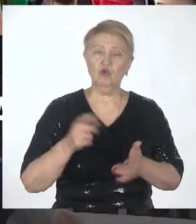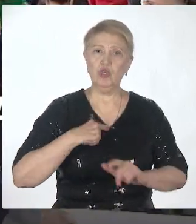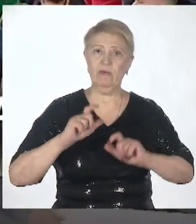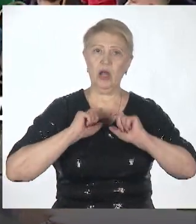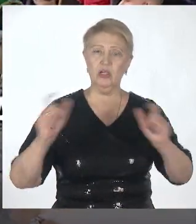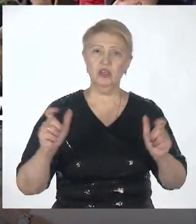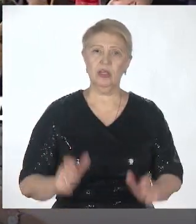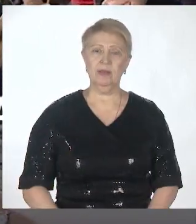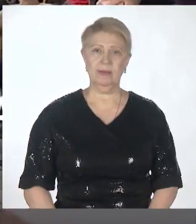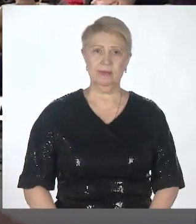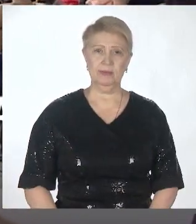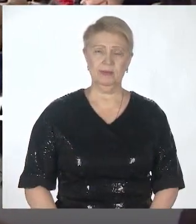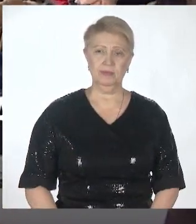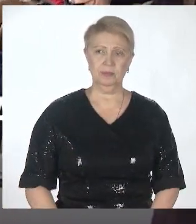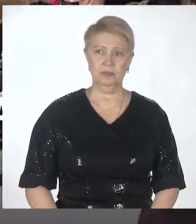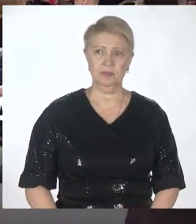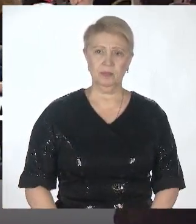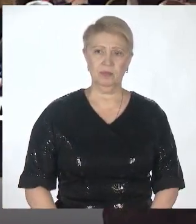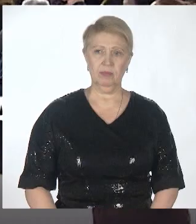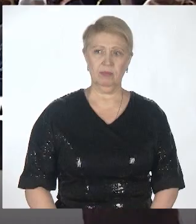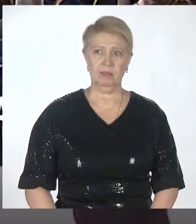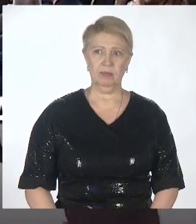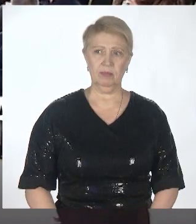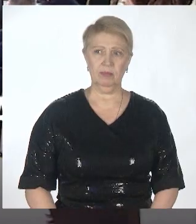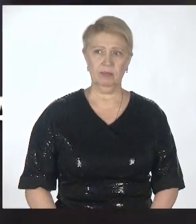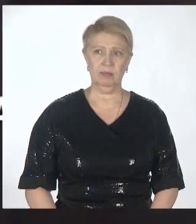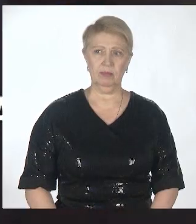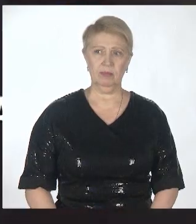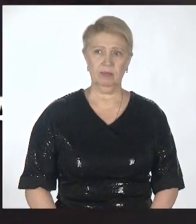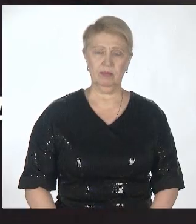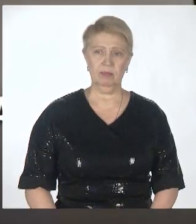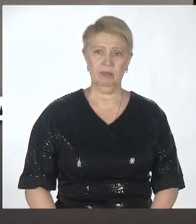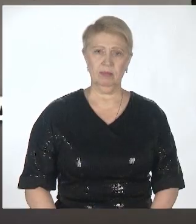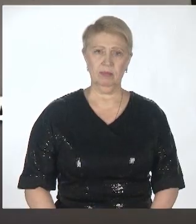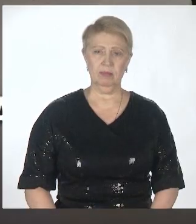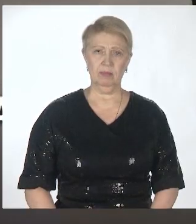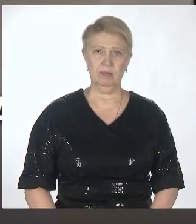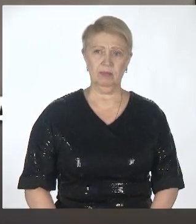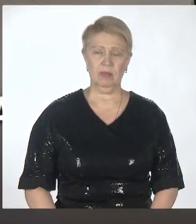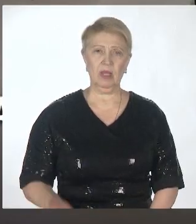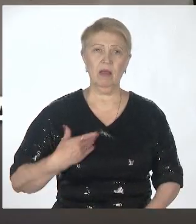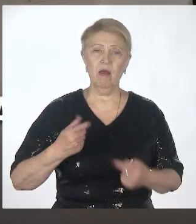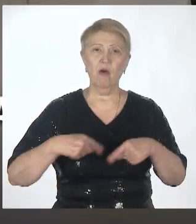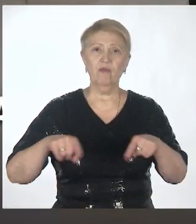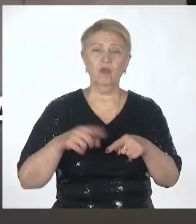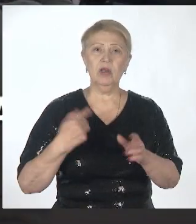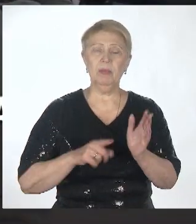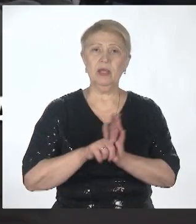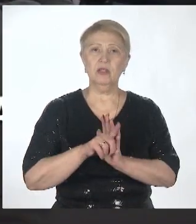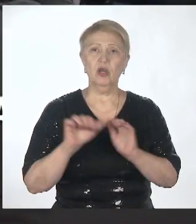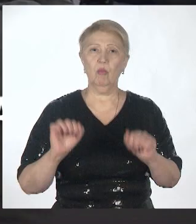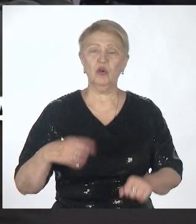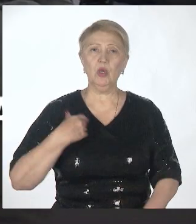кричать. Сейчас давайте не будем кричать, сейчас, секундочку. Будем. В холле перед началом пресс-конференции можно